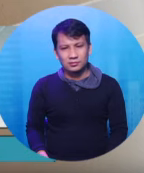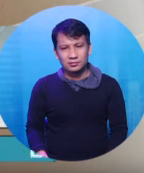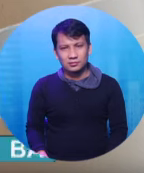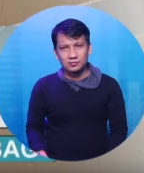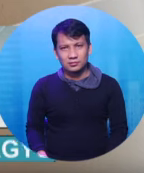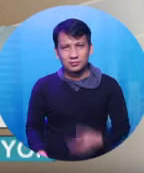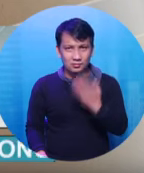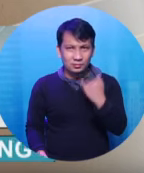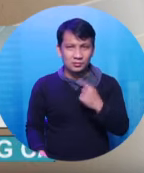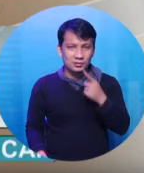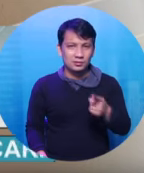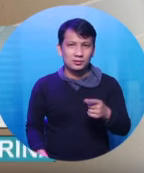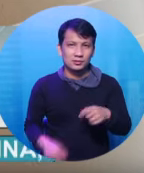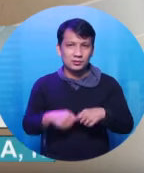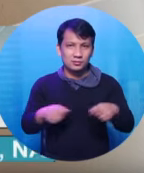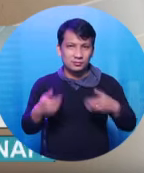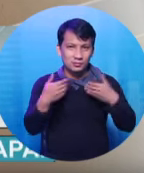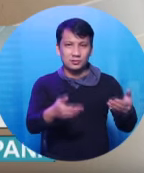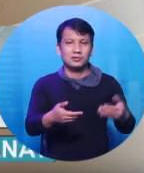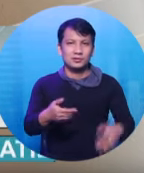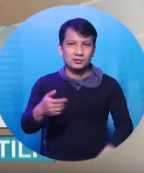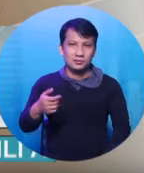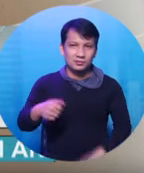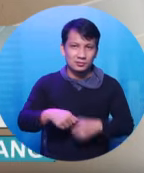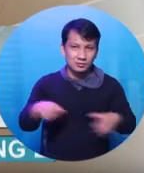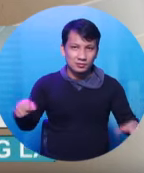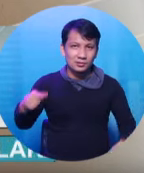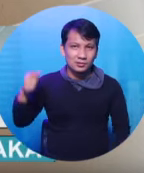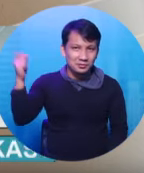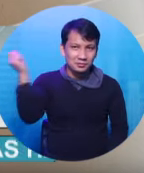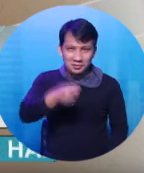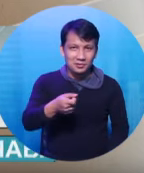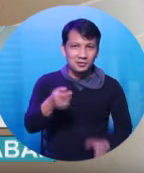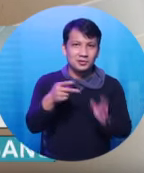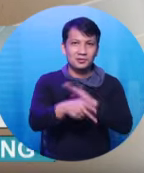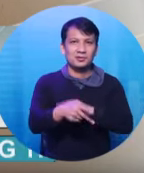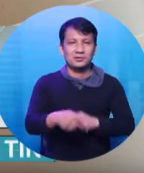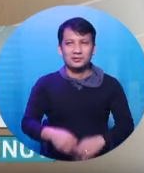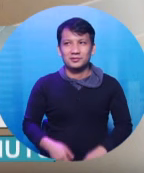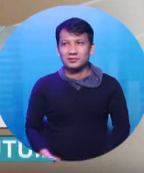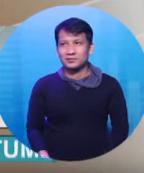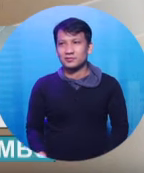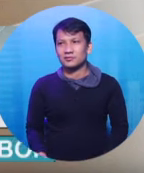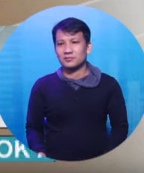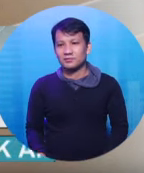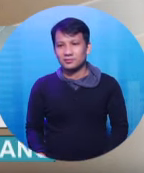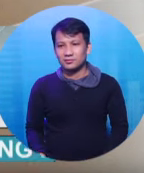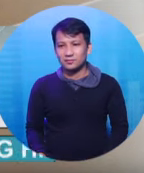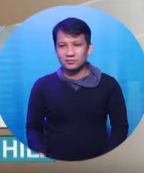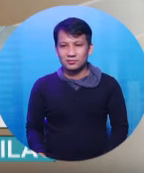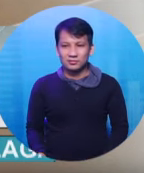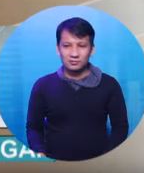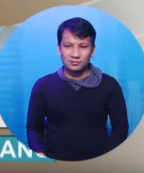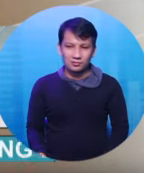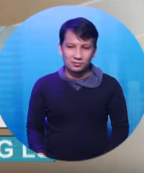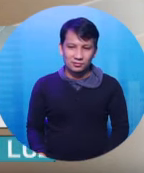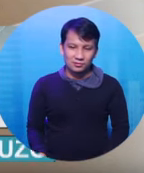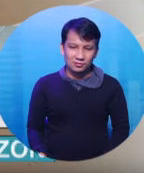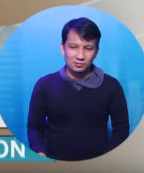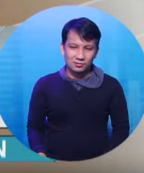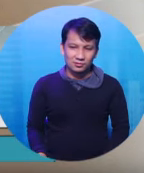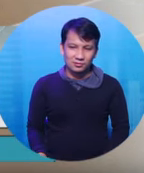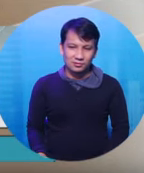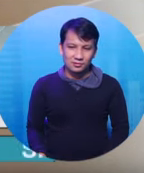O bakit di mo nalang tinuluyan kung yung file ang ano mo? Yan nga eh. Oh. Ikaw pa kasi yung, ikaw palagi kasi yung